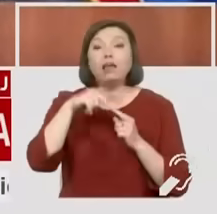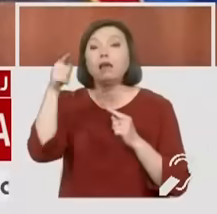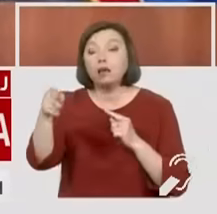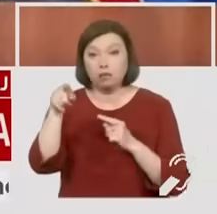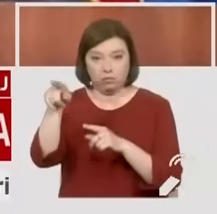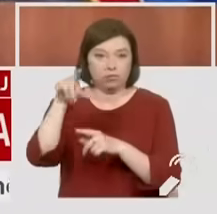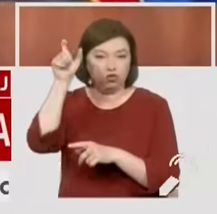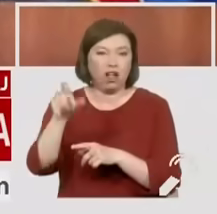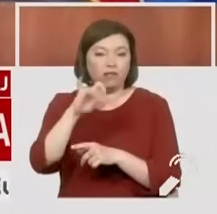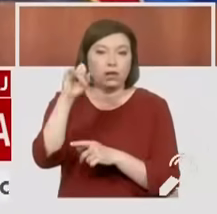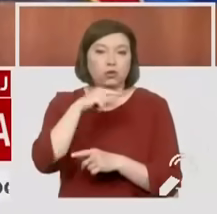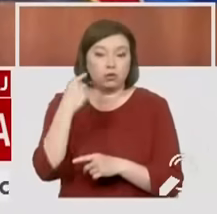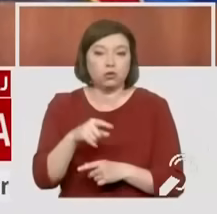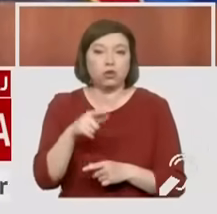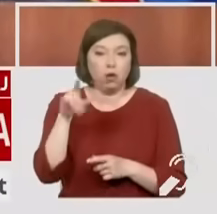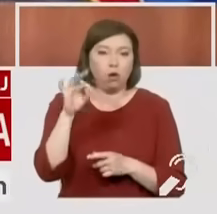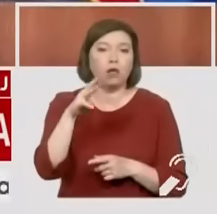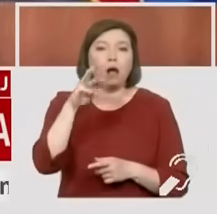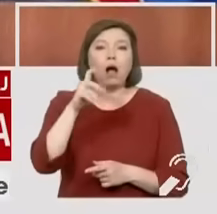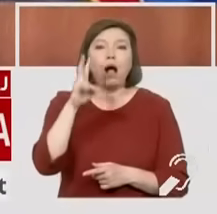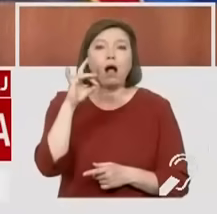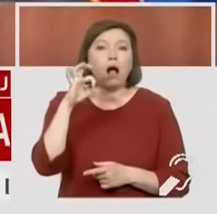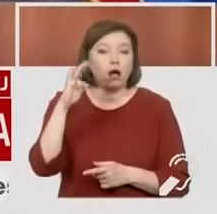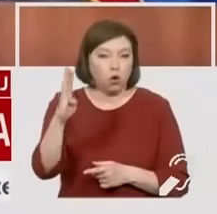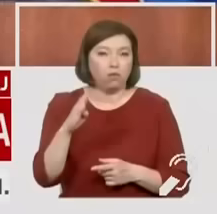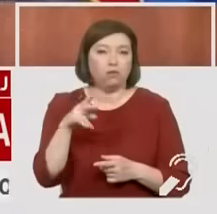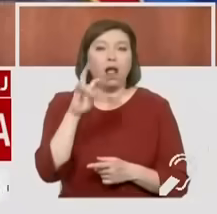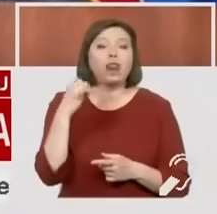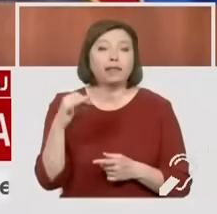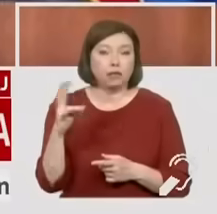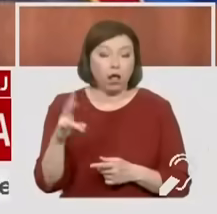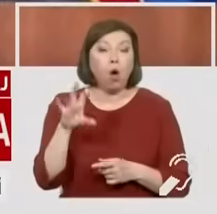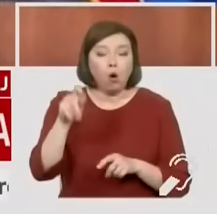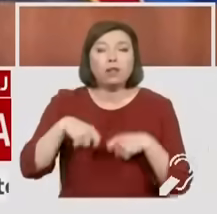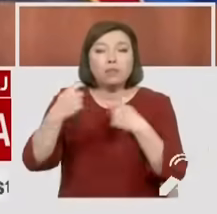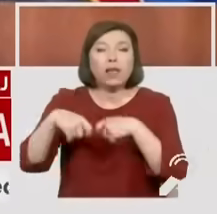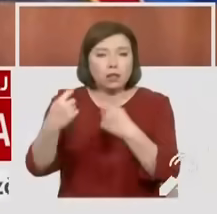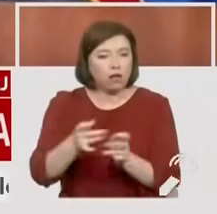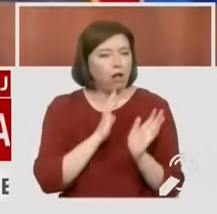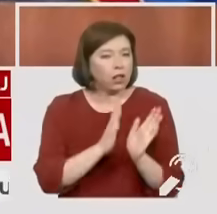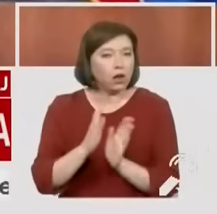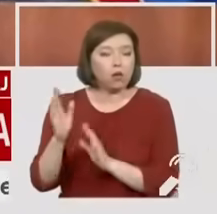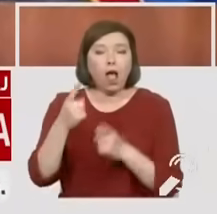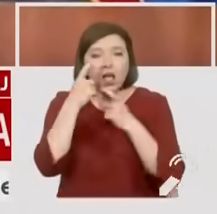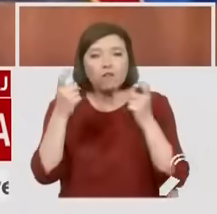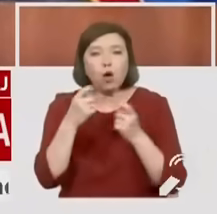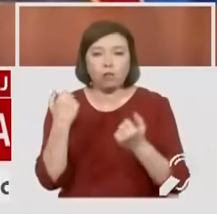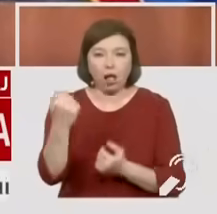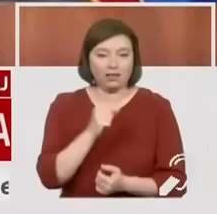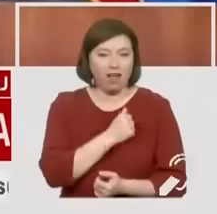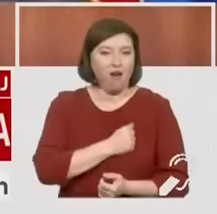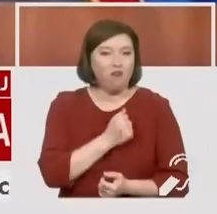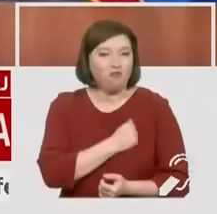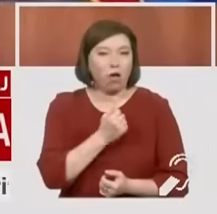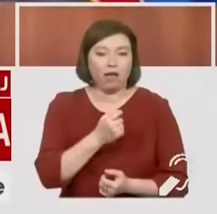de la Moscova, colonelul Alexei Makarov. Potrivit investigației, Gorgan ar fi transmis sistematic informații de ordin militar, dar